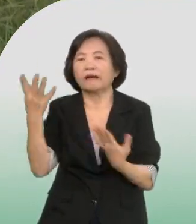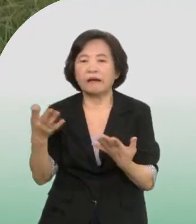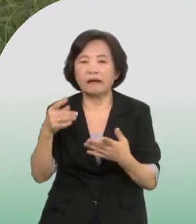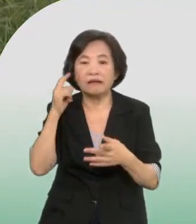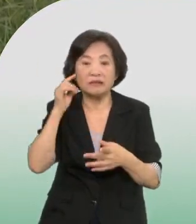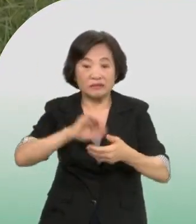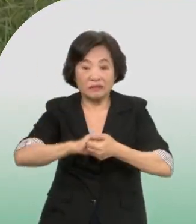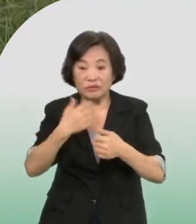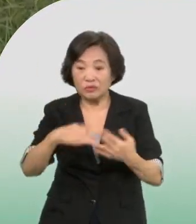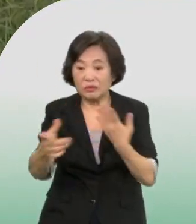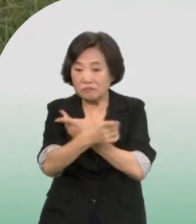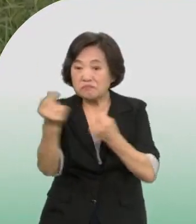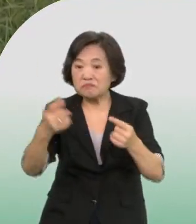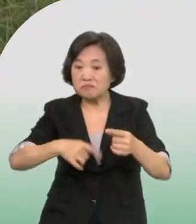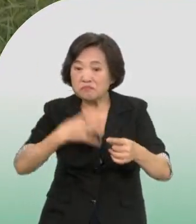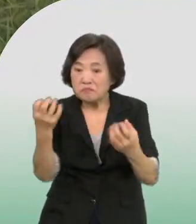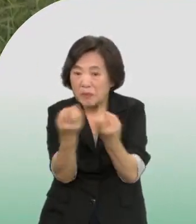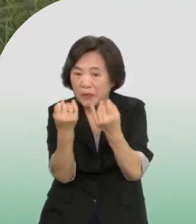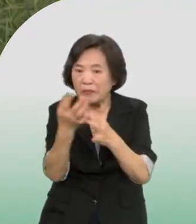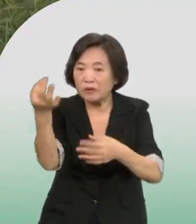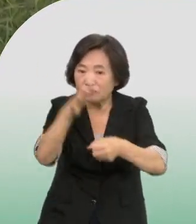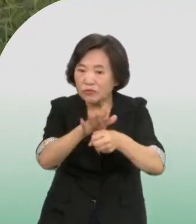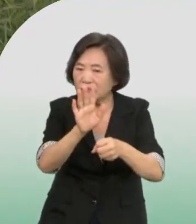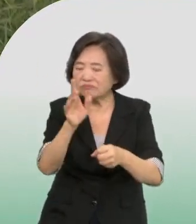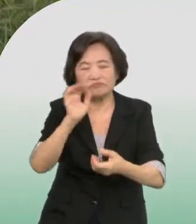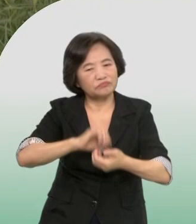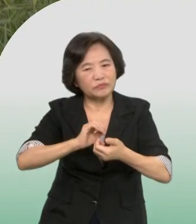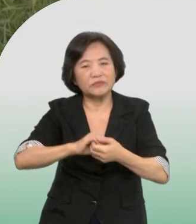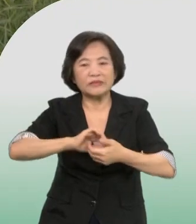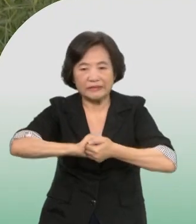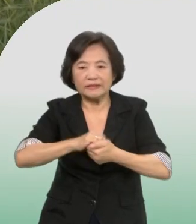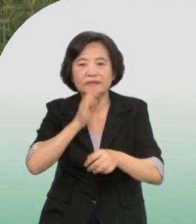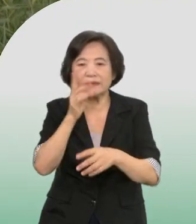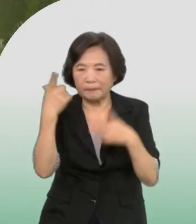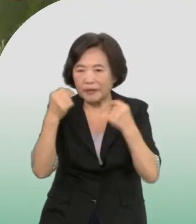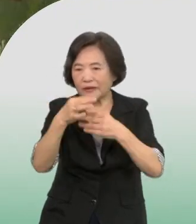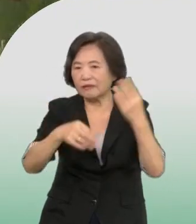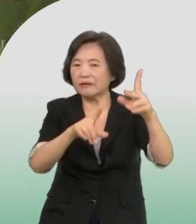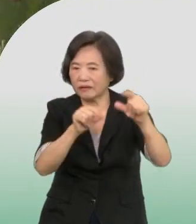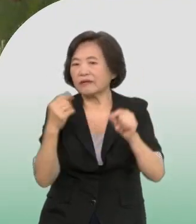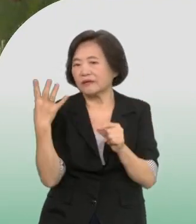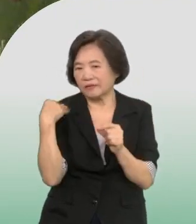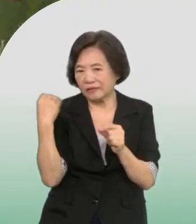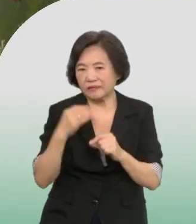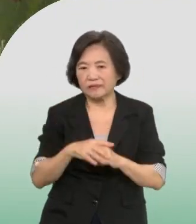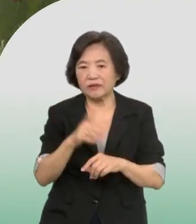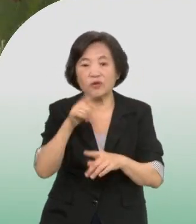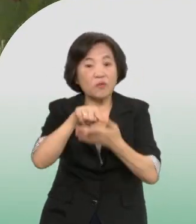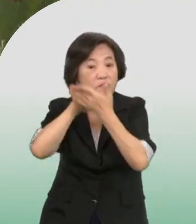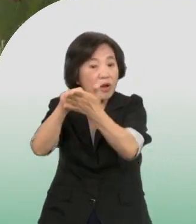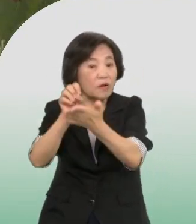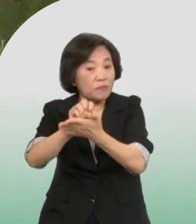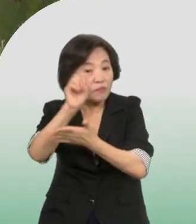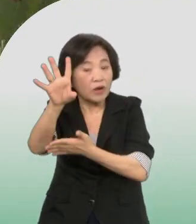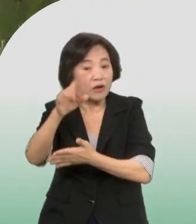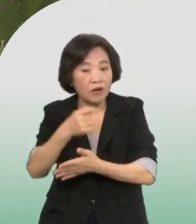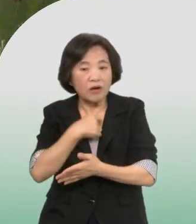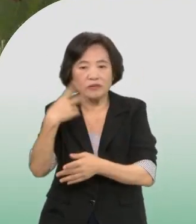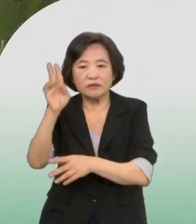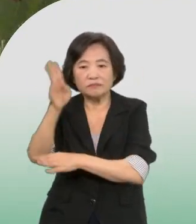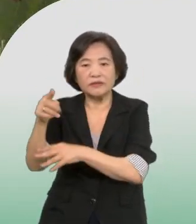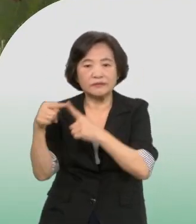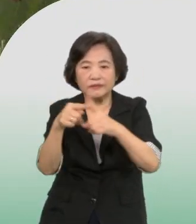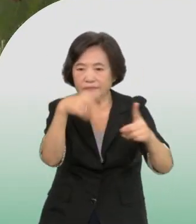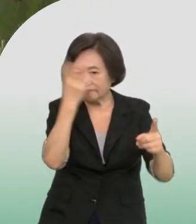该同样得到天然灾害的救助，故说还是要做本地的尝试。江中人申报过后，需要进一步的先